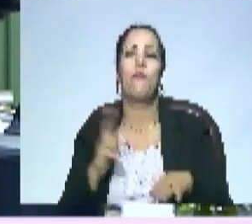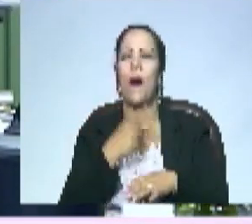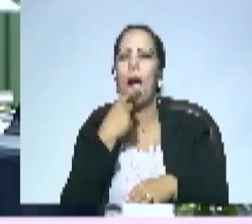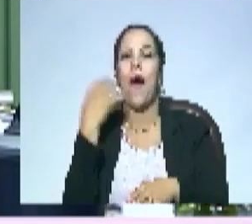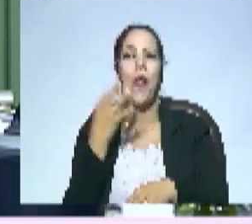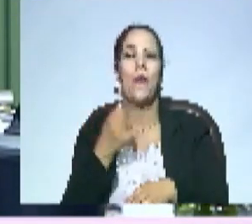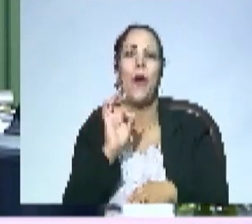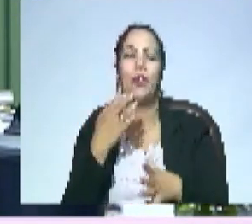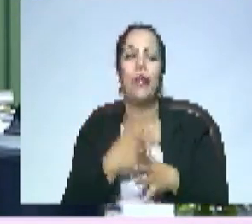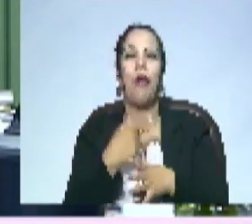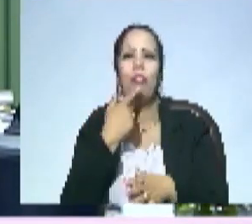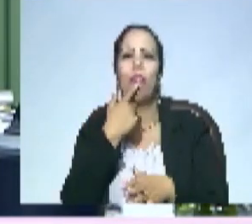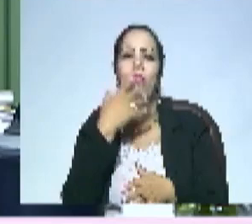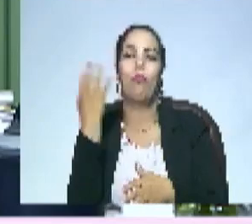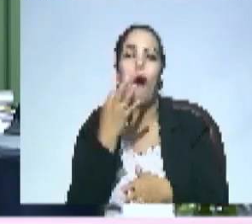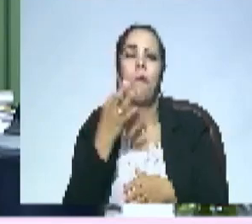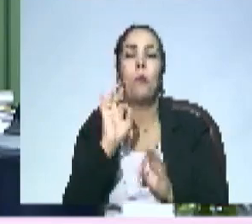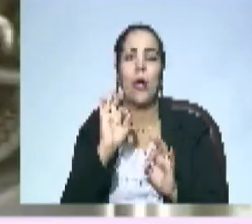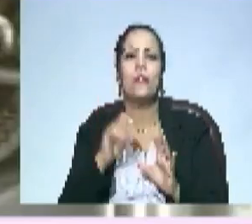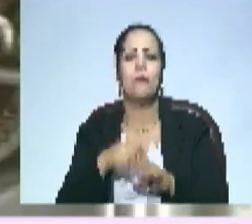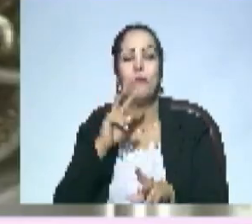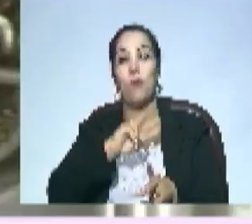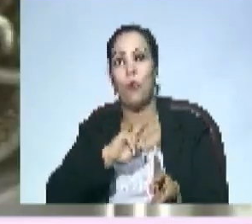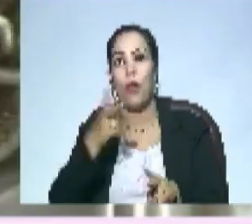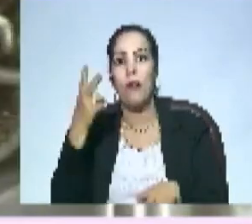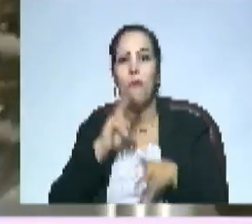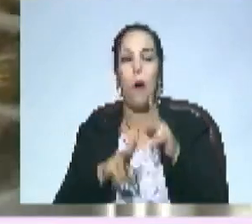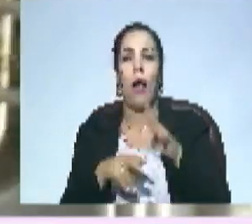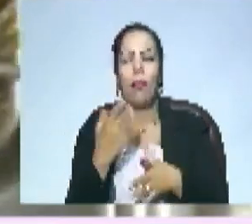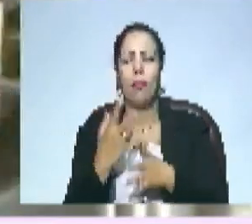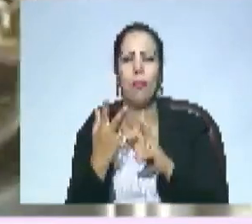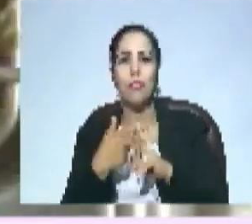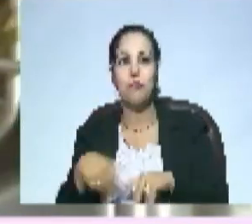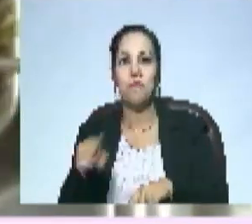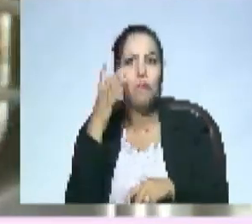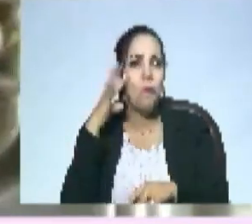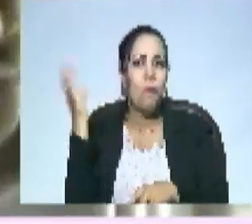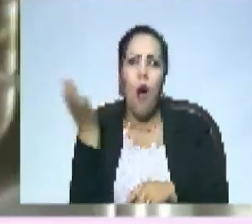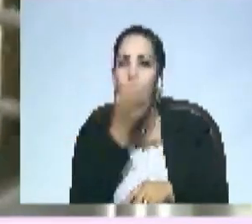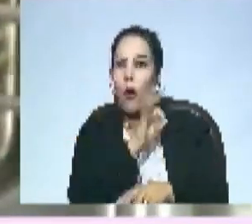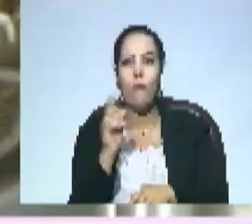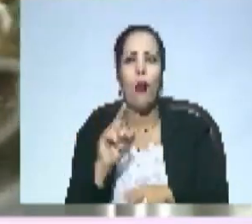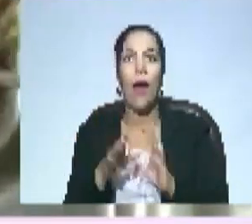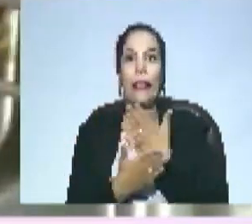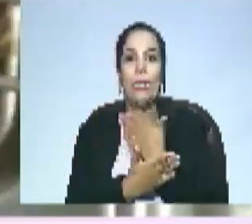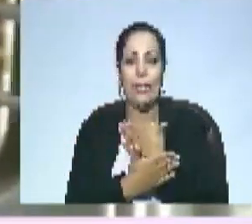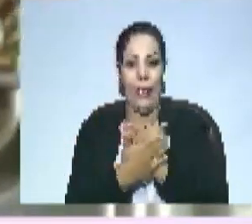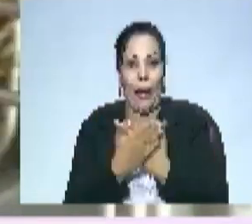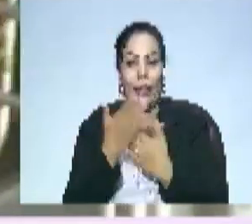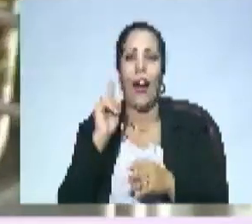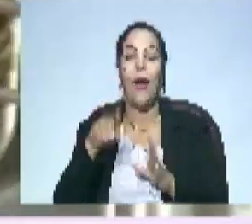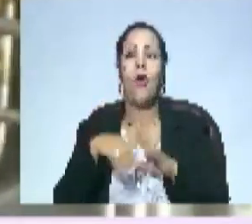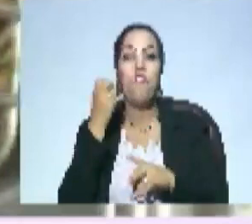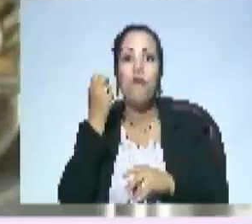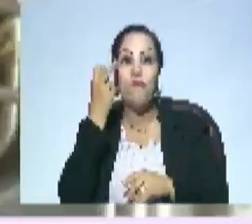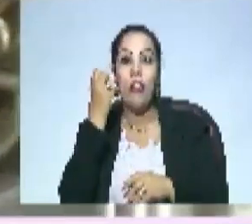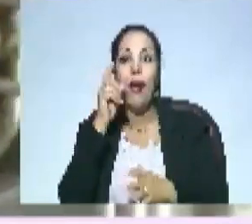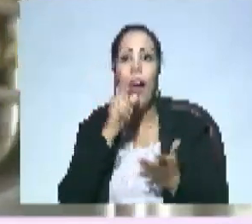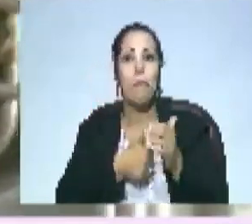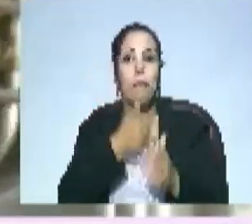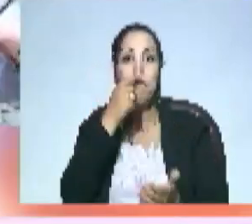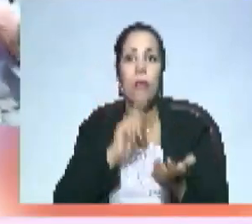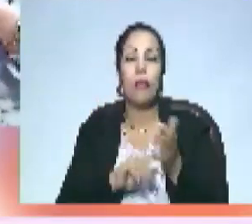حاجه وبيبقى الطعم مميز ومختلف وبتبقى حاجات مش متداوله دايما عند كل الناس يعني هي الفكره حلوه يا شيف لان